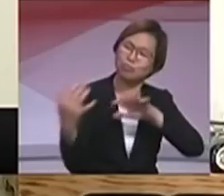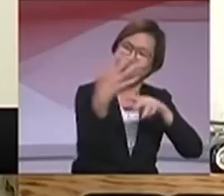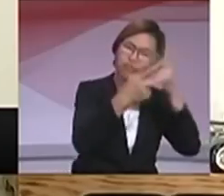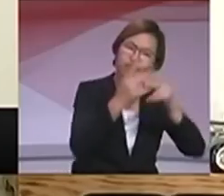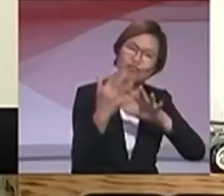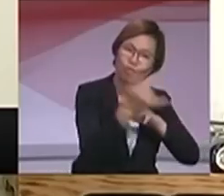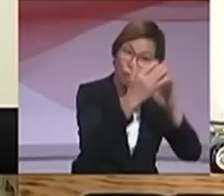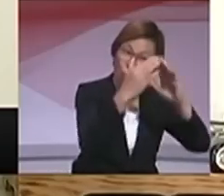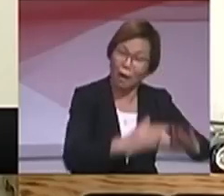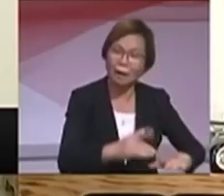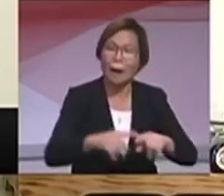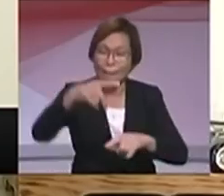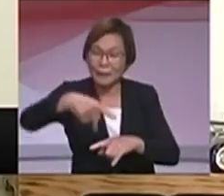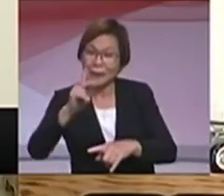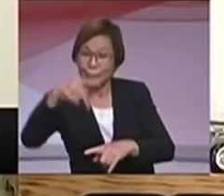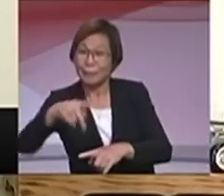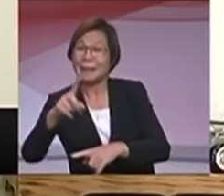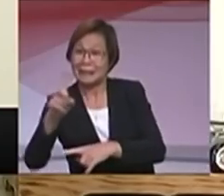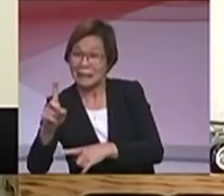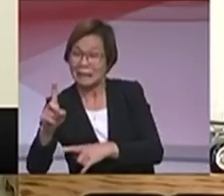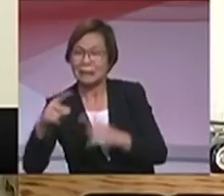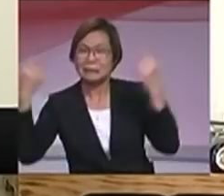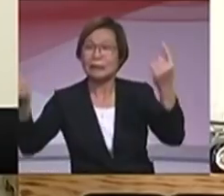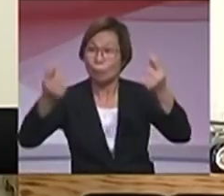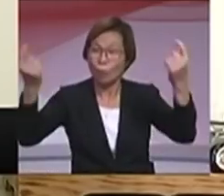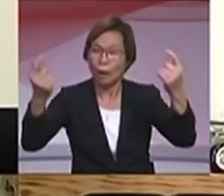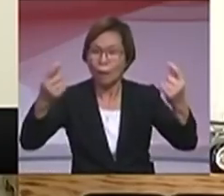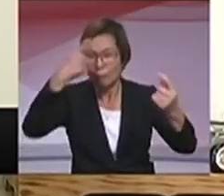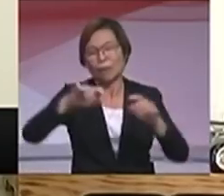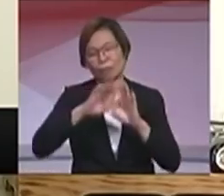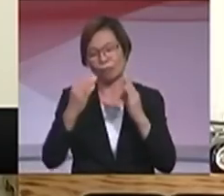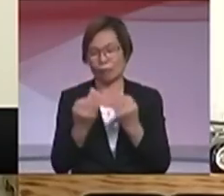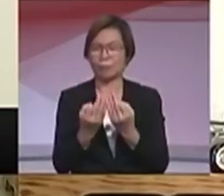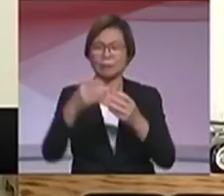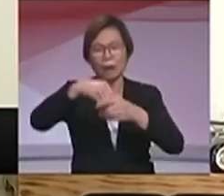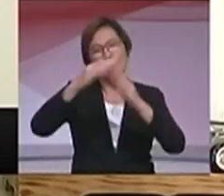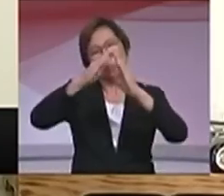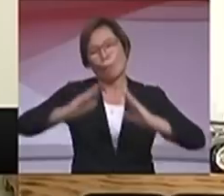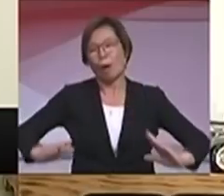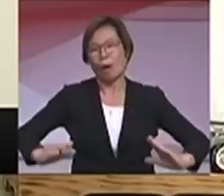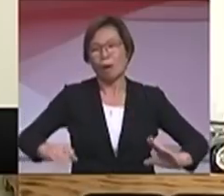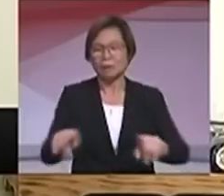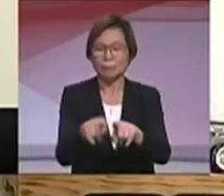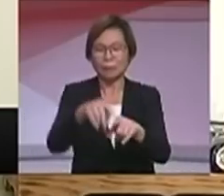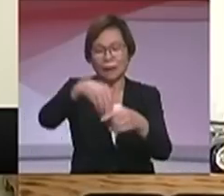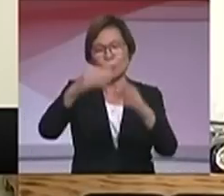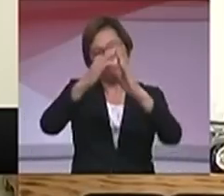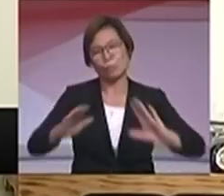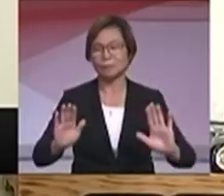Untuk di PKPD, sambutan perayaan dibenarkan bagi seisi keluarga di dalam rumah yang sama